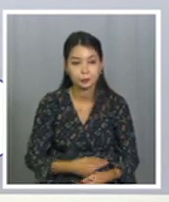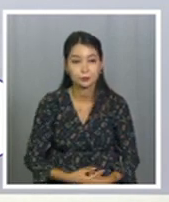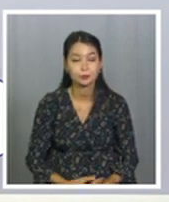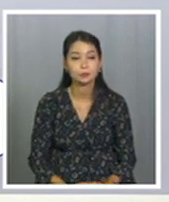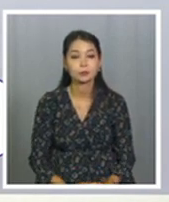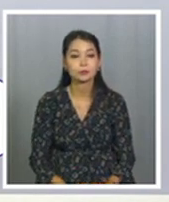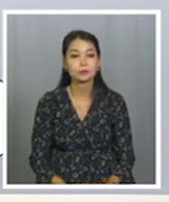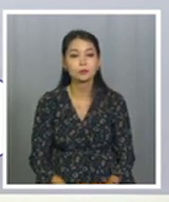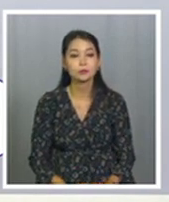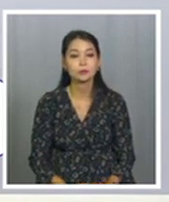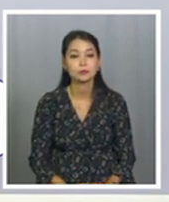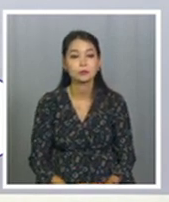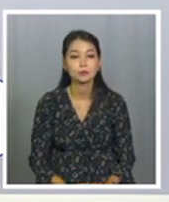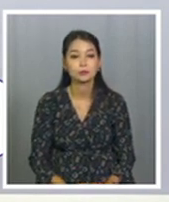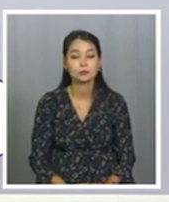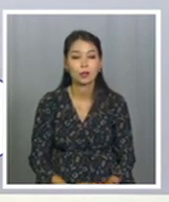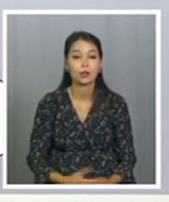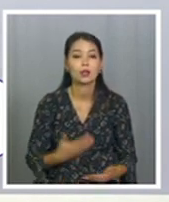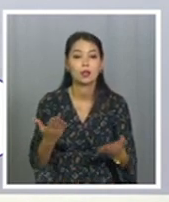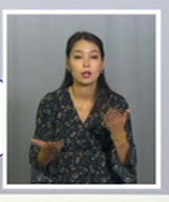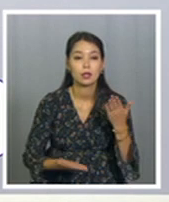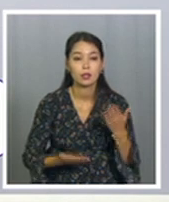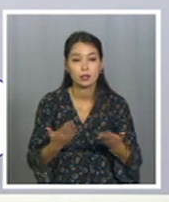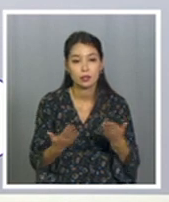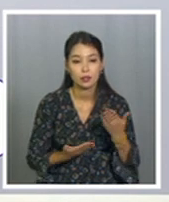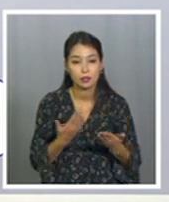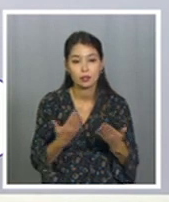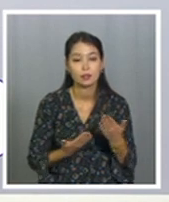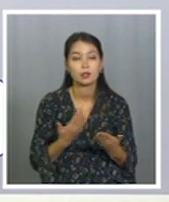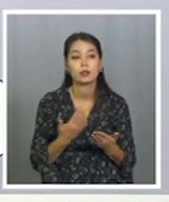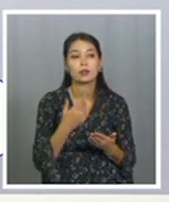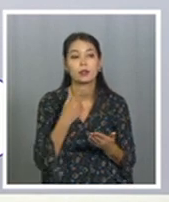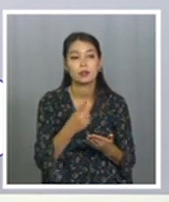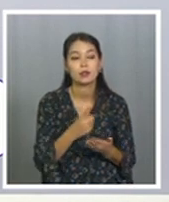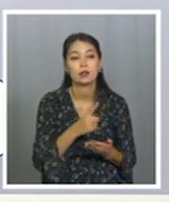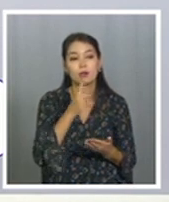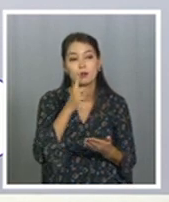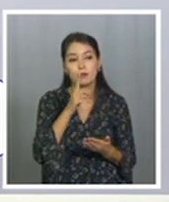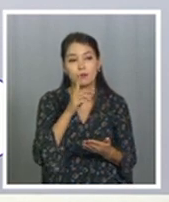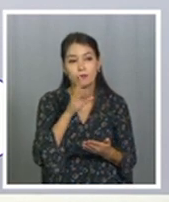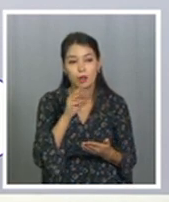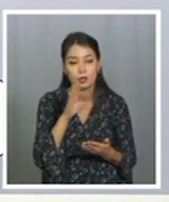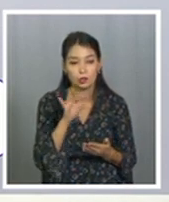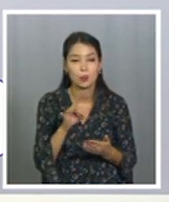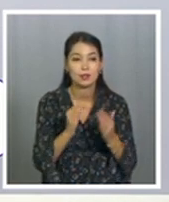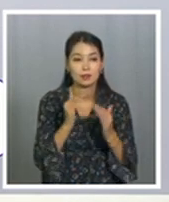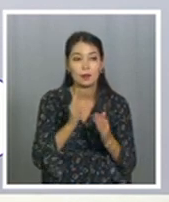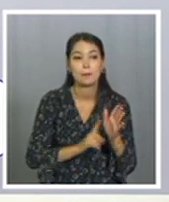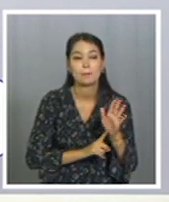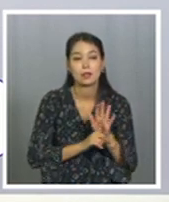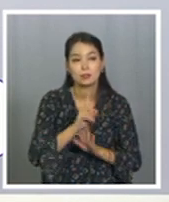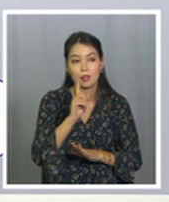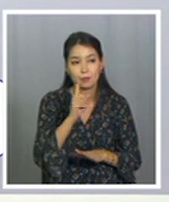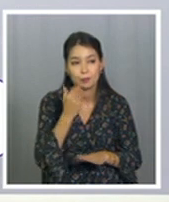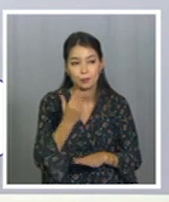Міне, егер әдетте бізде векторлық диаграмма әдісіне салған кезде, бастапқы фазаны